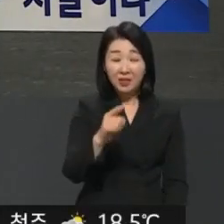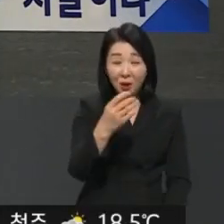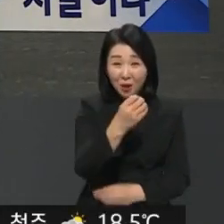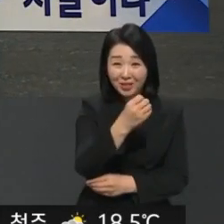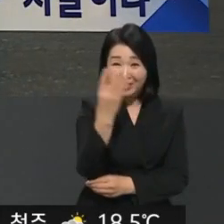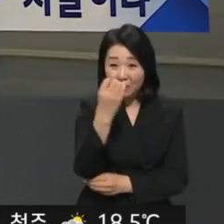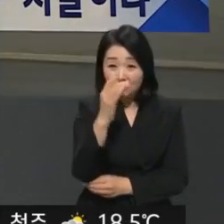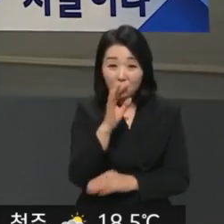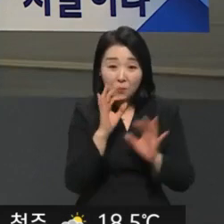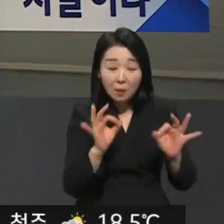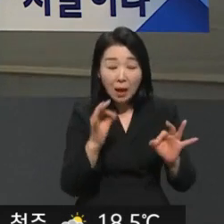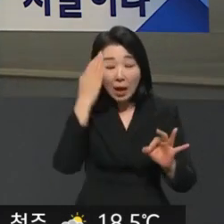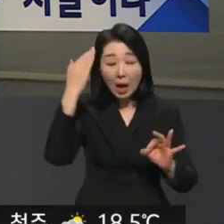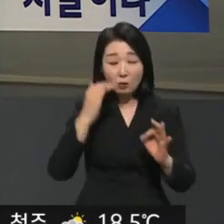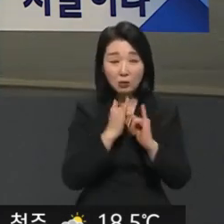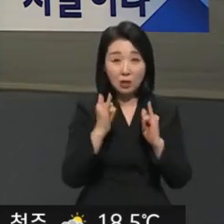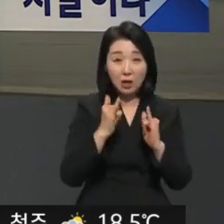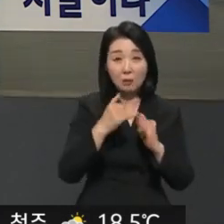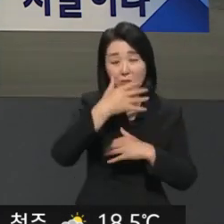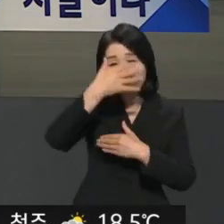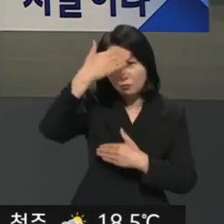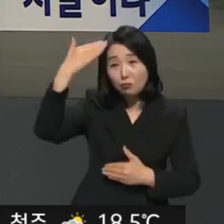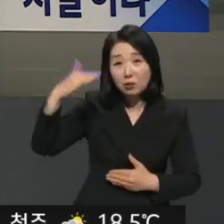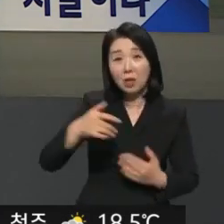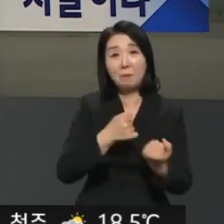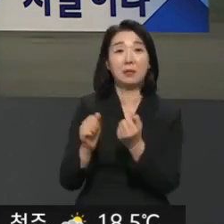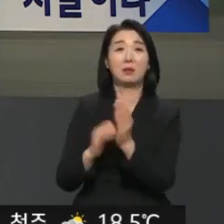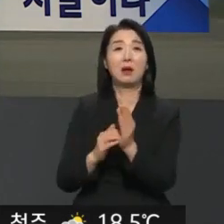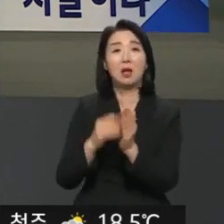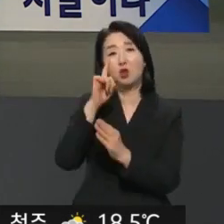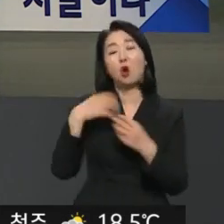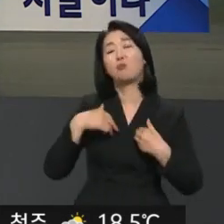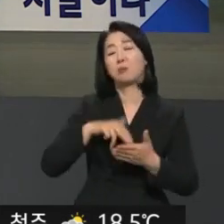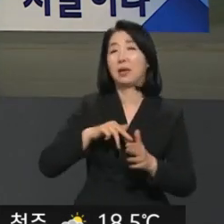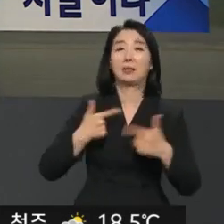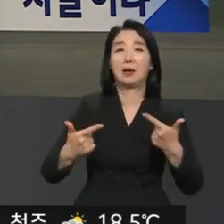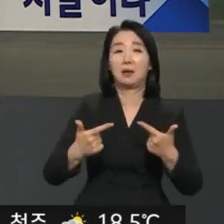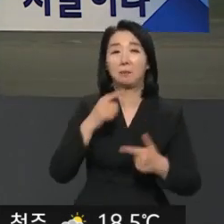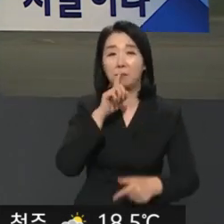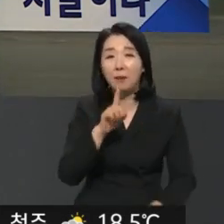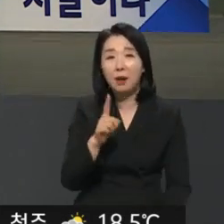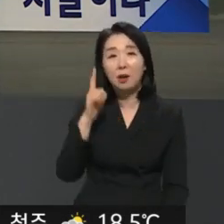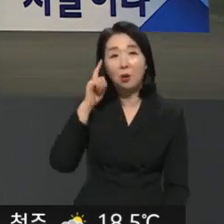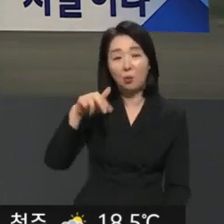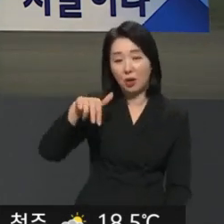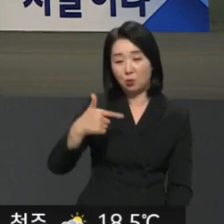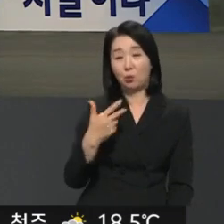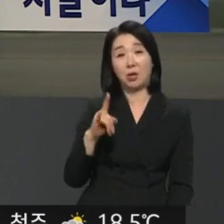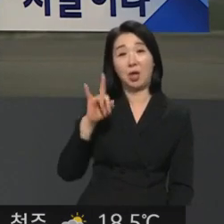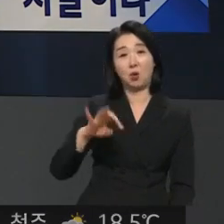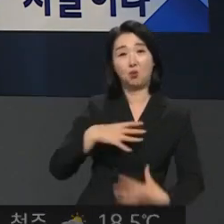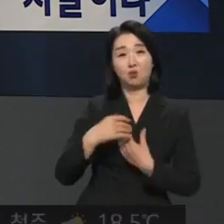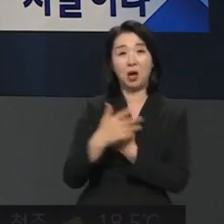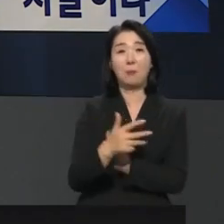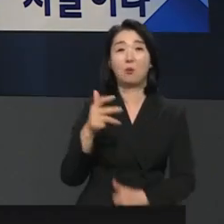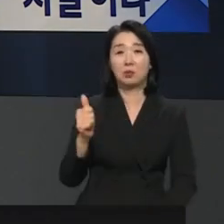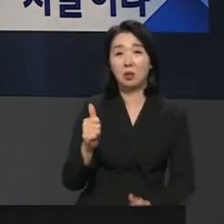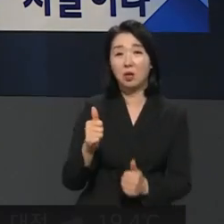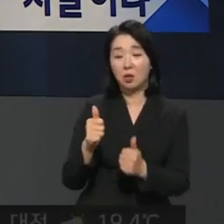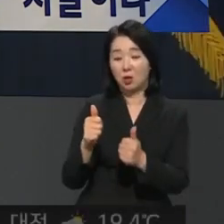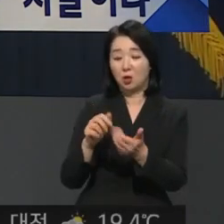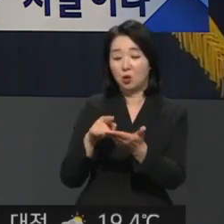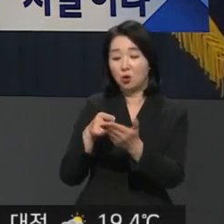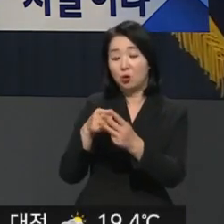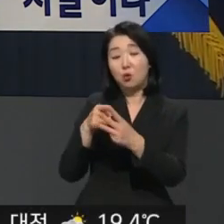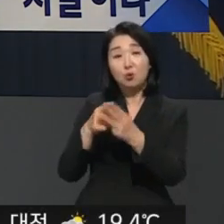소식을 전했지만 우리 정부는 사실이 아니라고 밝혔는데요. 조태영 국가안보실장은 윤 대통령의 국빈 방문 동행을 미뤄둔 채